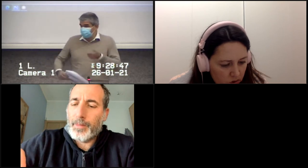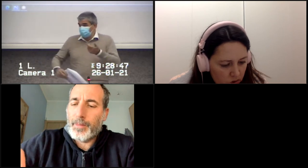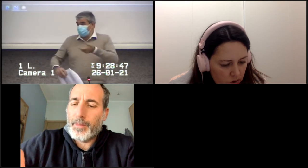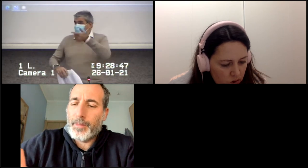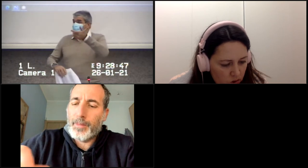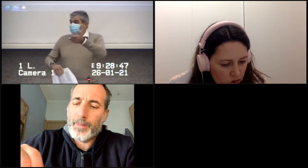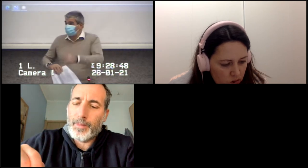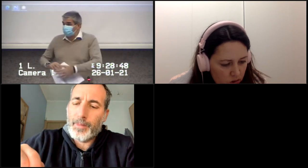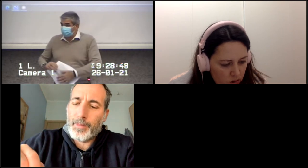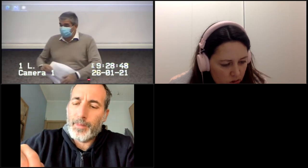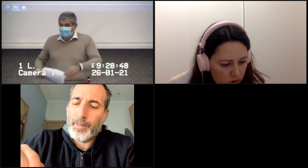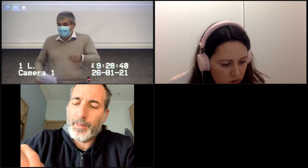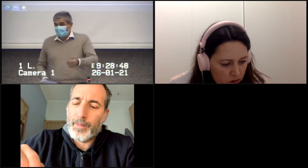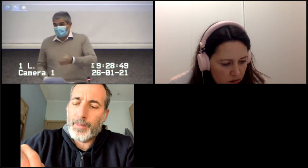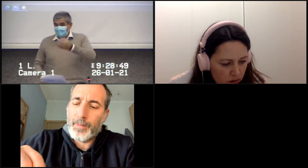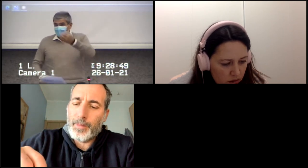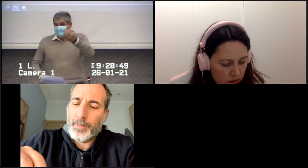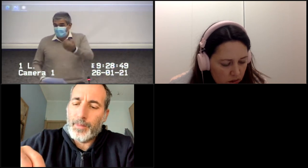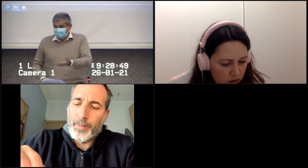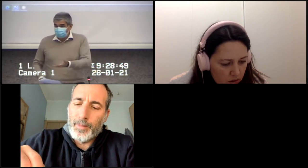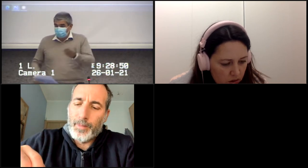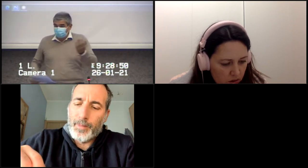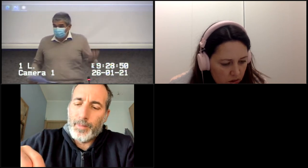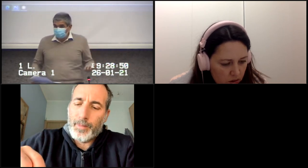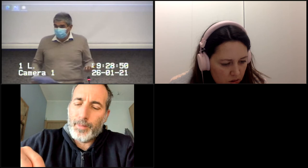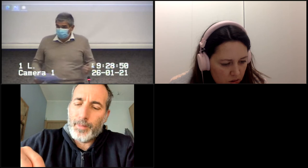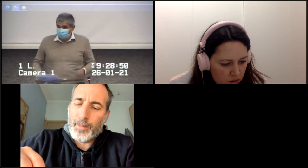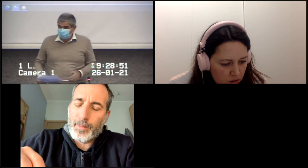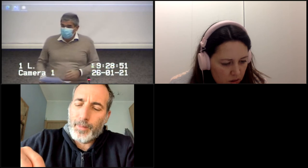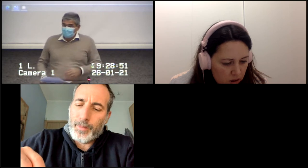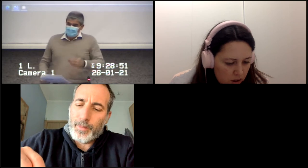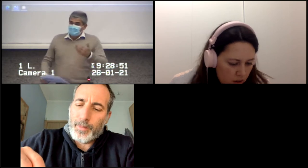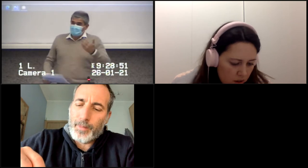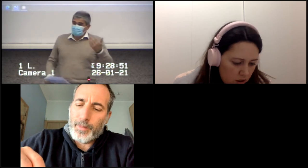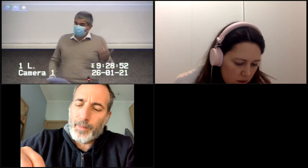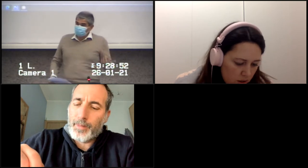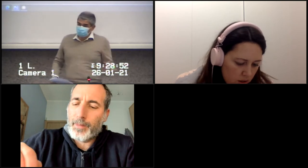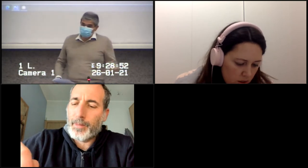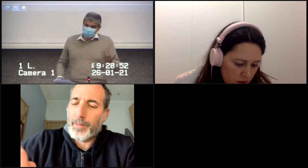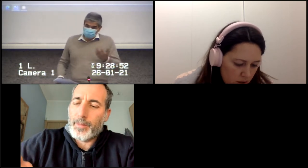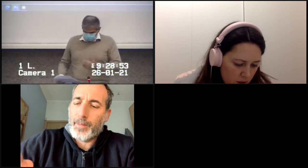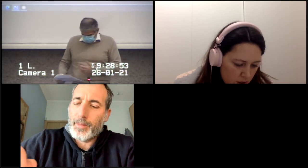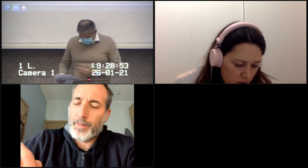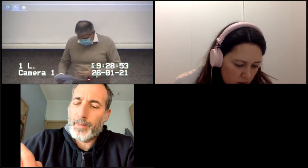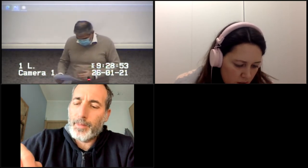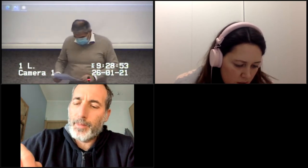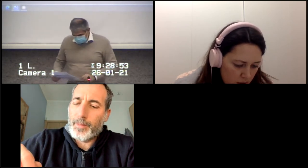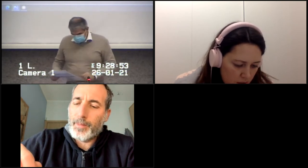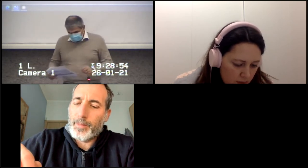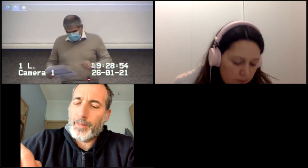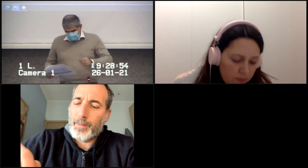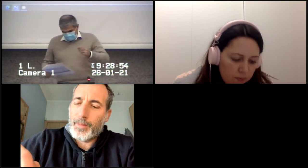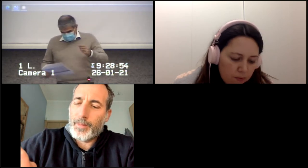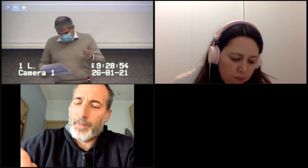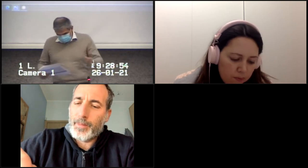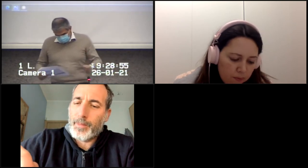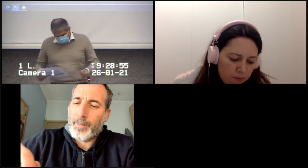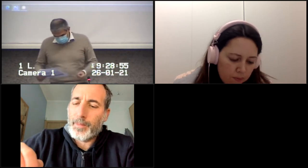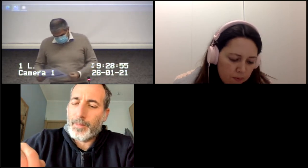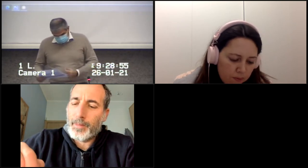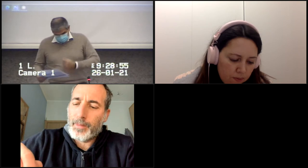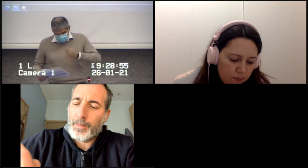nel sommarsi potrebbe anche arrivare a azzerare totalmente il contributo di costruzione.